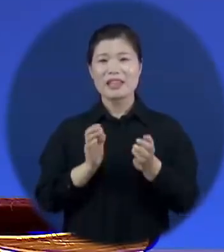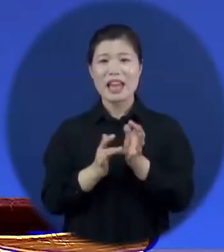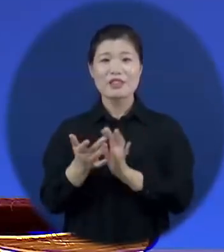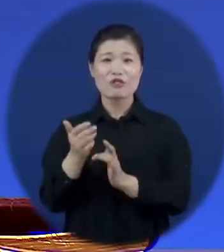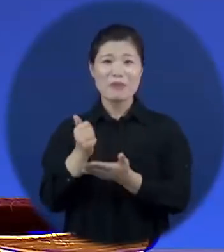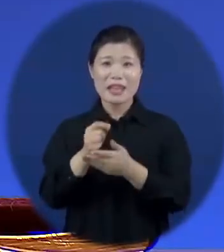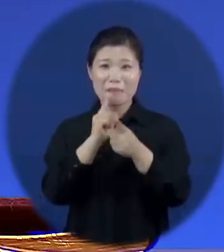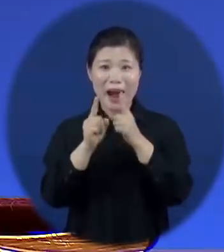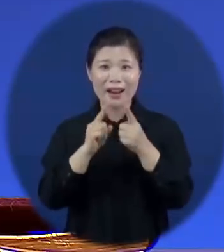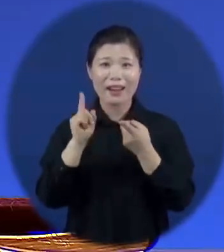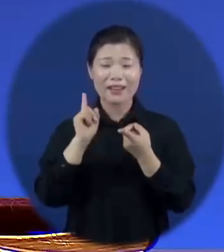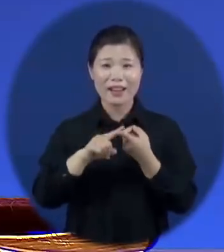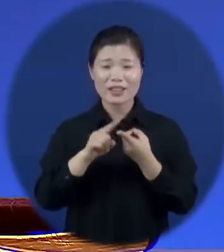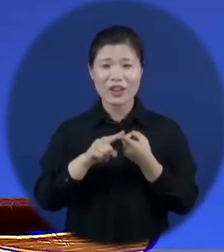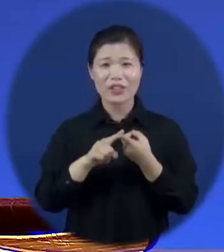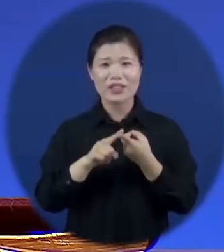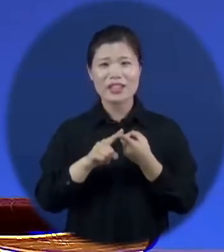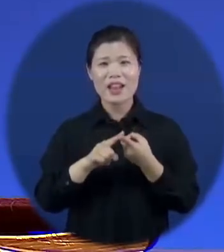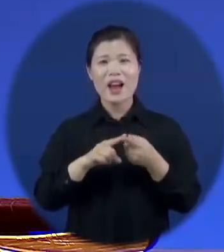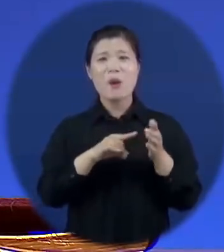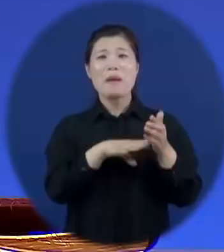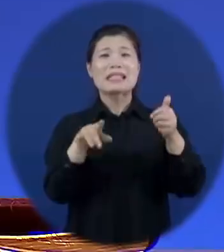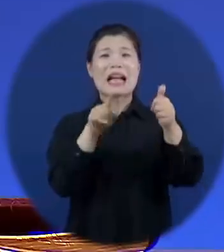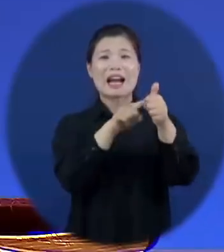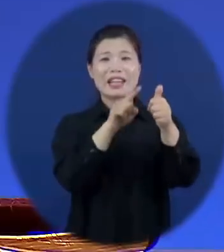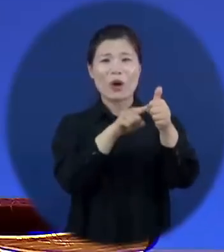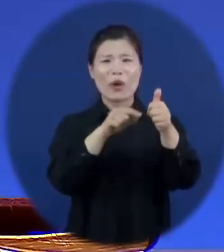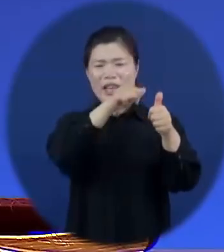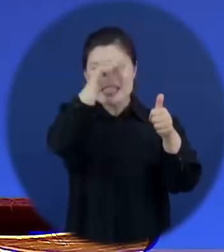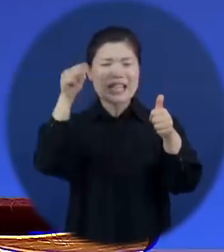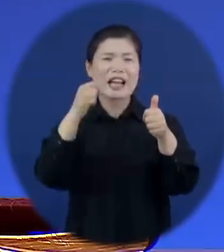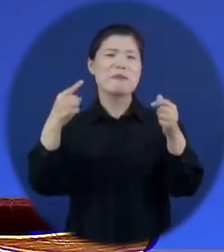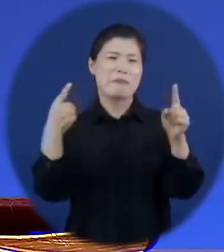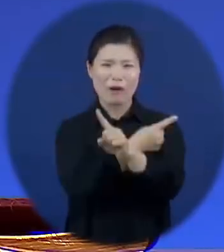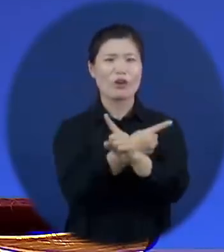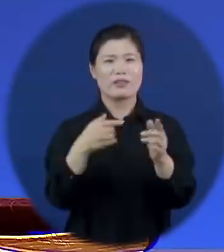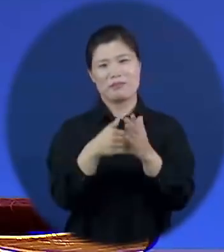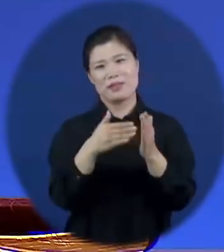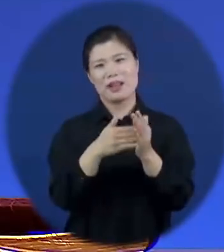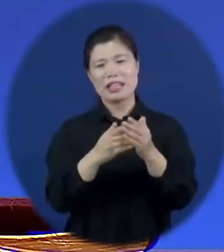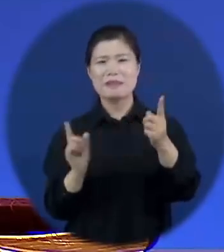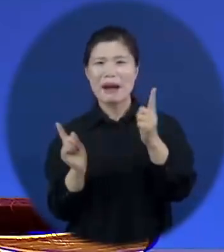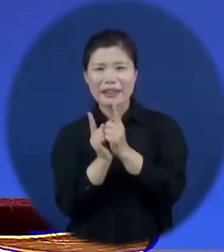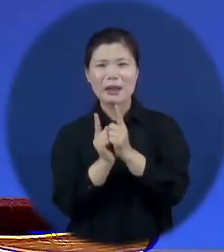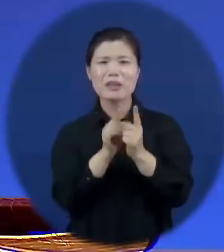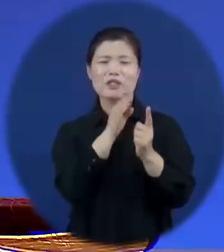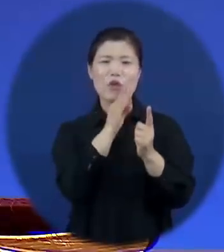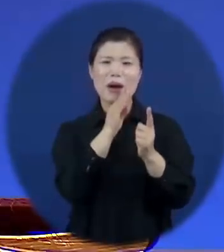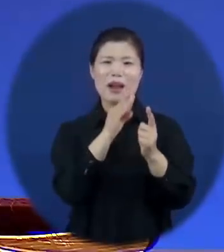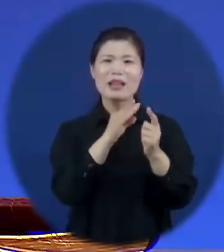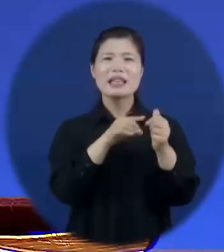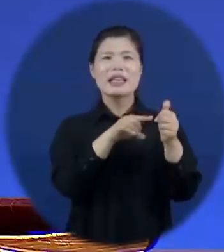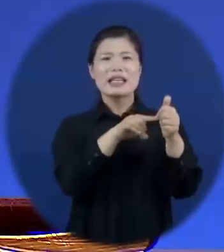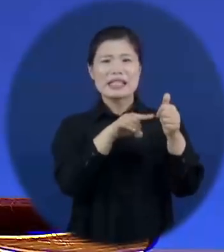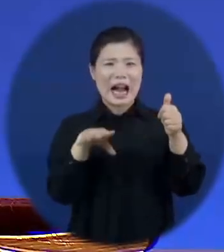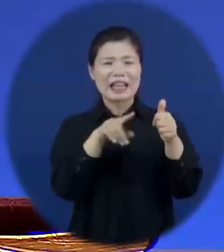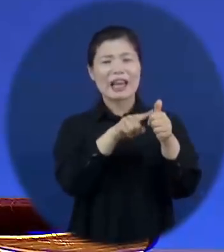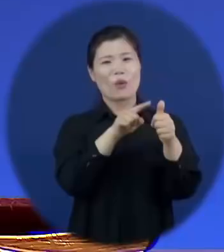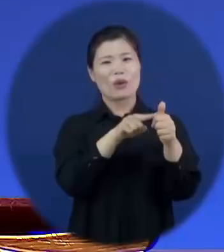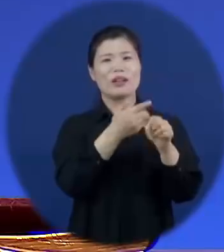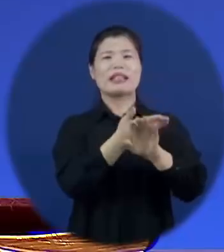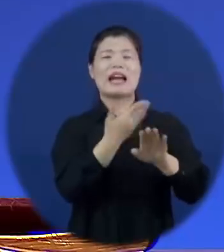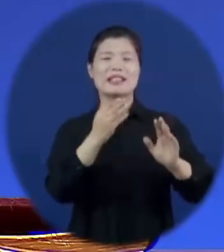예수님의 이 말씀 한마디가 삭개오의 전 인생을 바꾸어 버렸습니다. 이 만남이 삭개오를 다른 세상으로